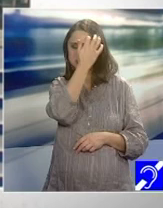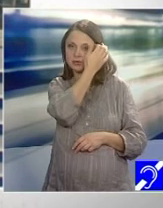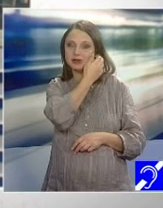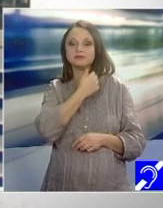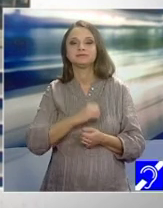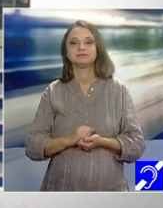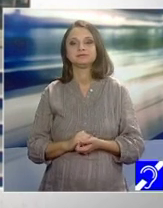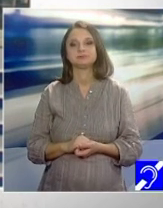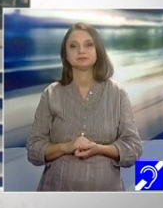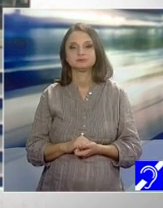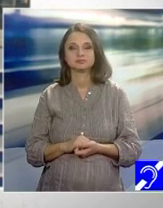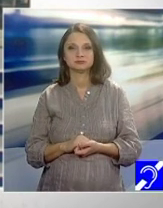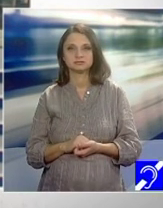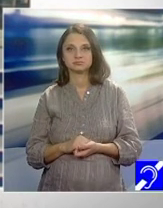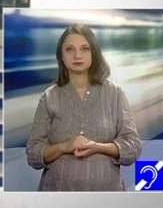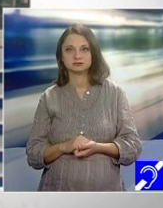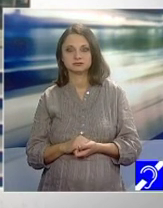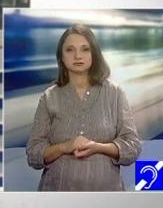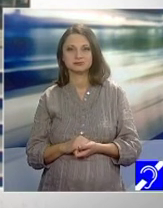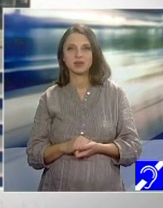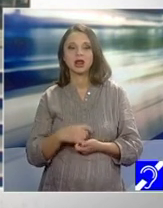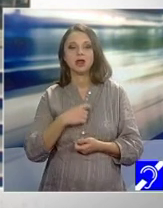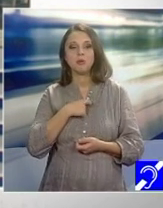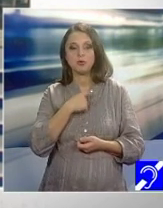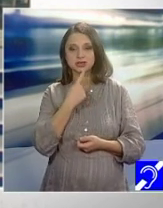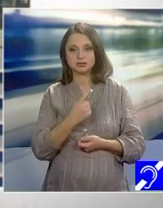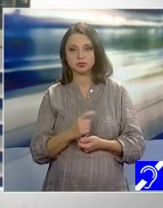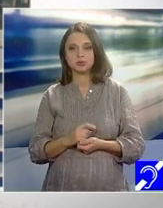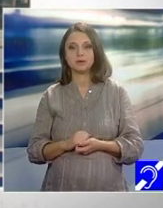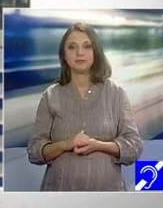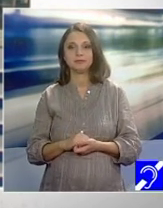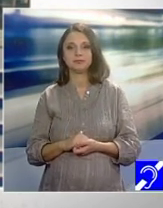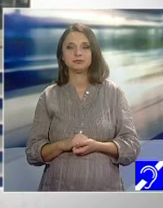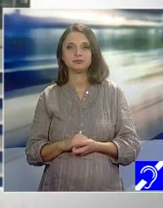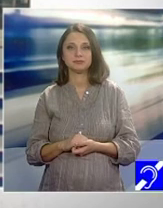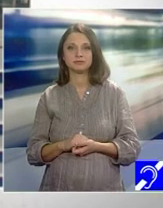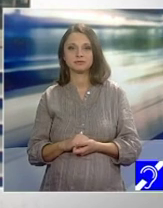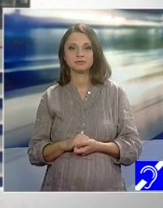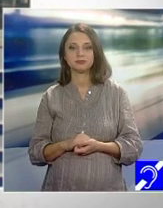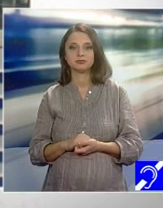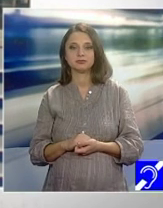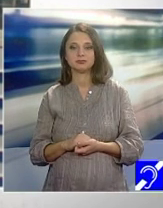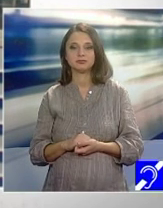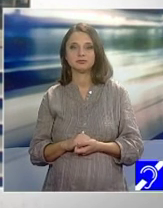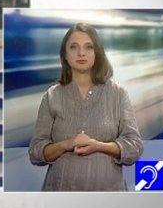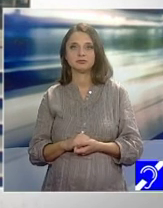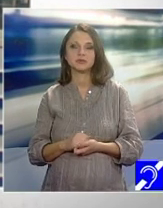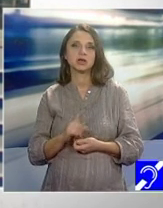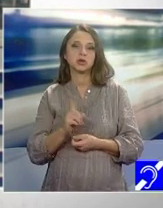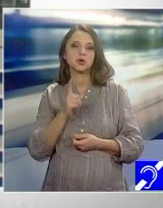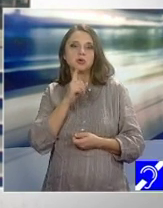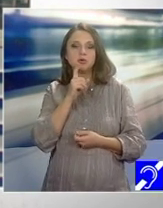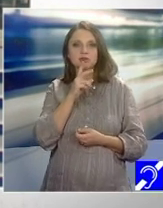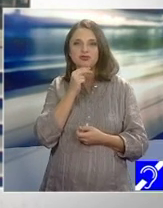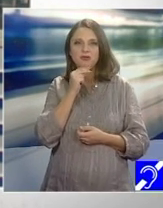Ce pot să spun eu, nu e neapărat un lucru la modul